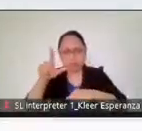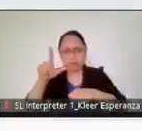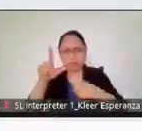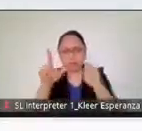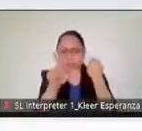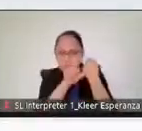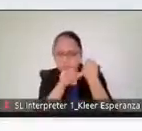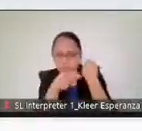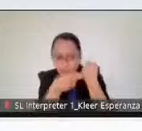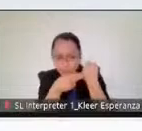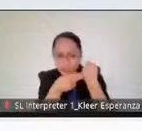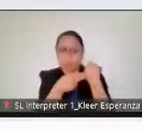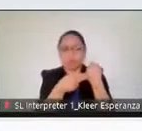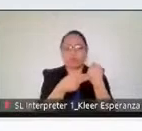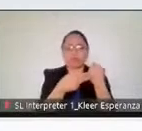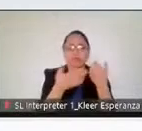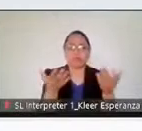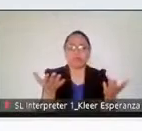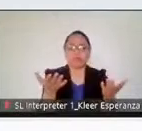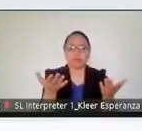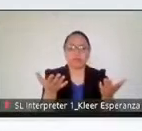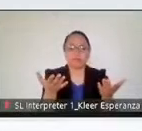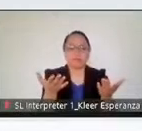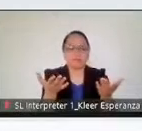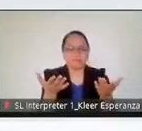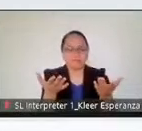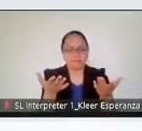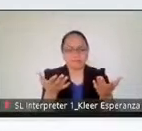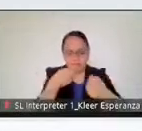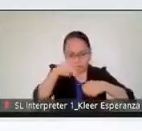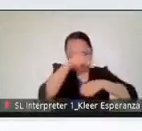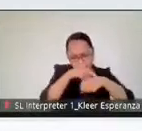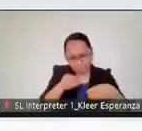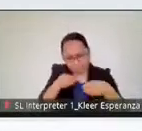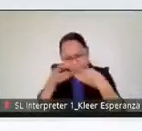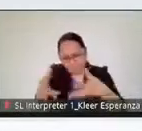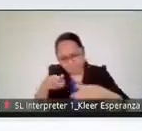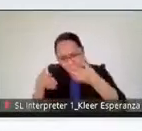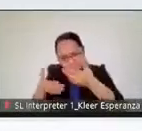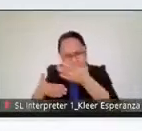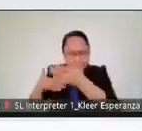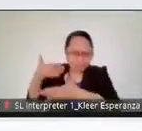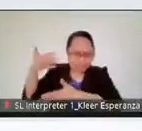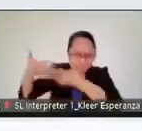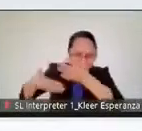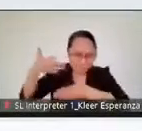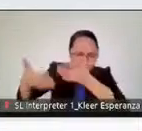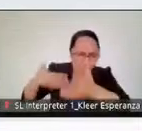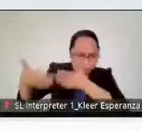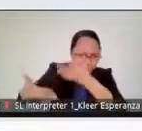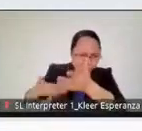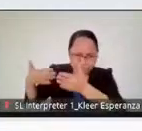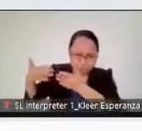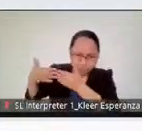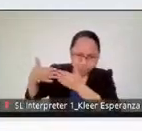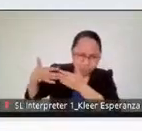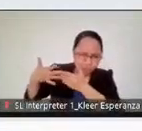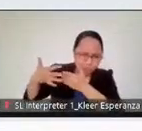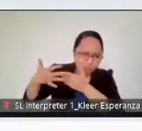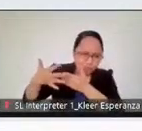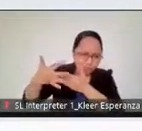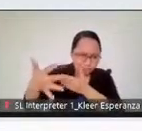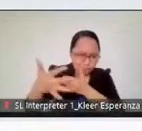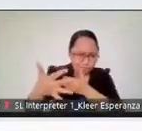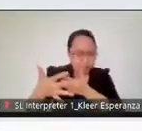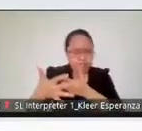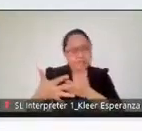Aglawlaw mang tedtaraon isot. O ti pagbiagan dagiti umaypay.